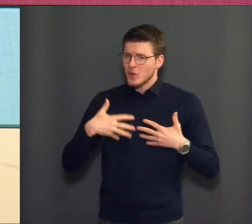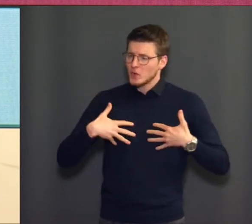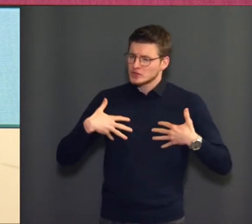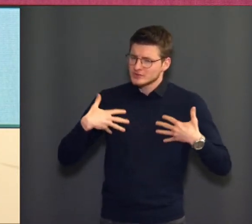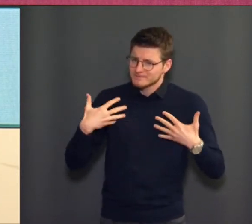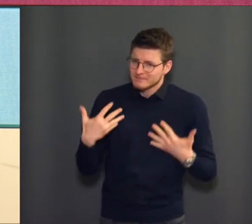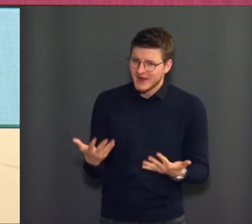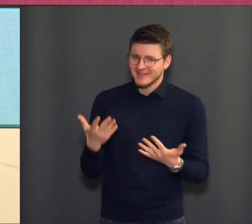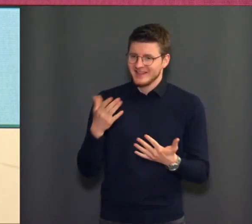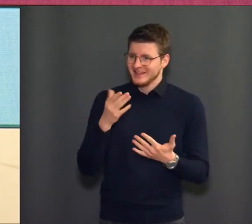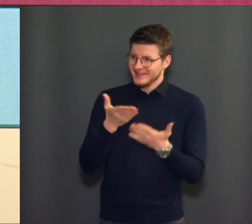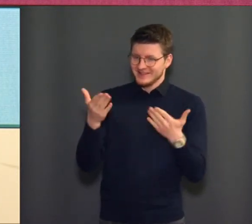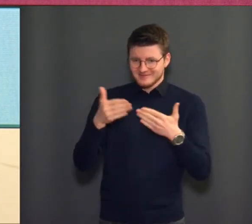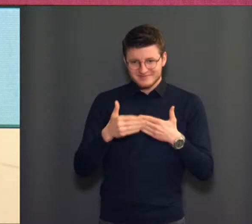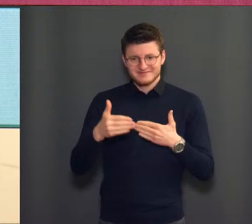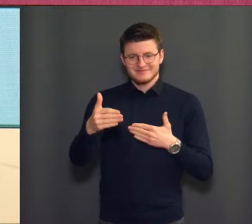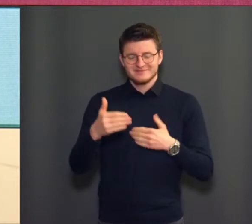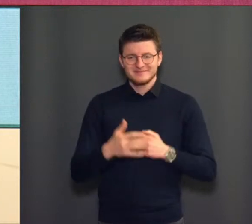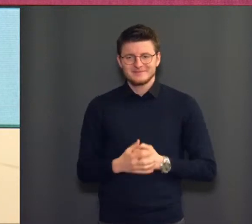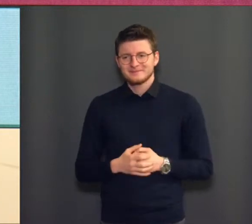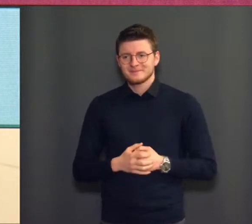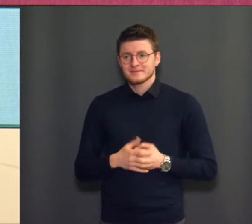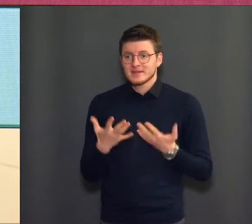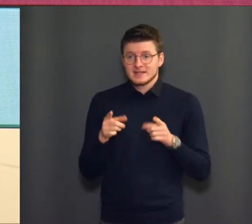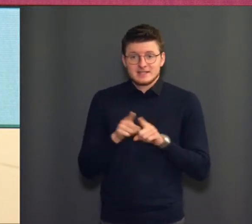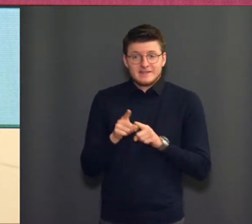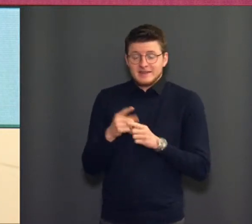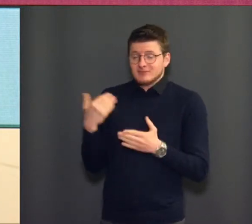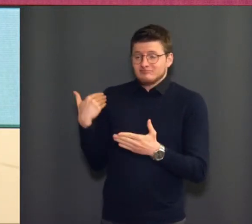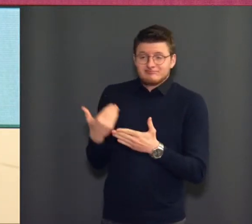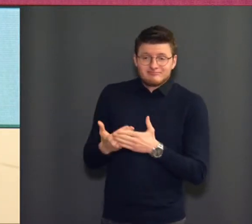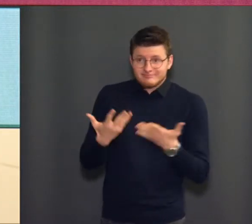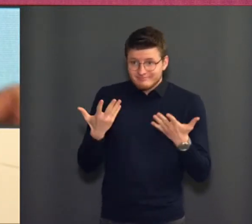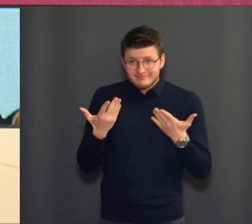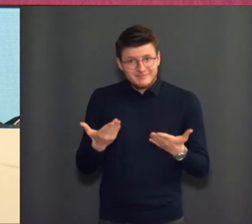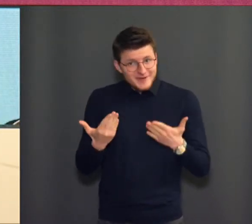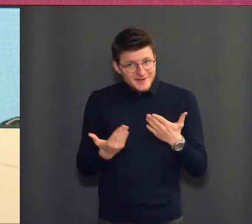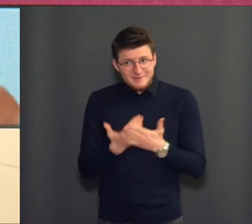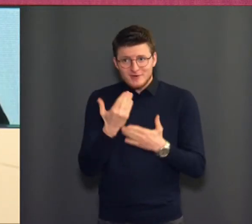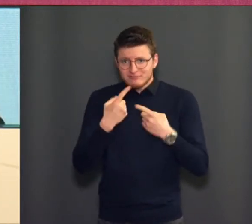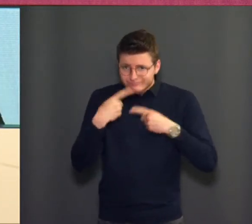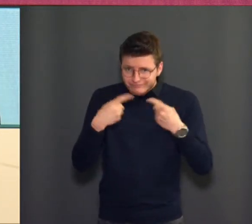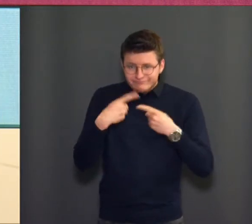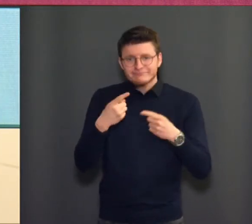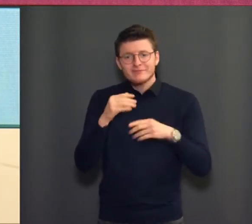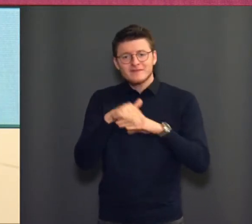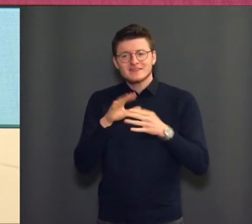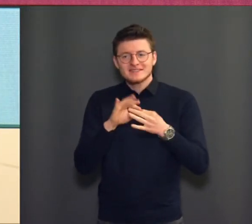ook op vrijdag een stand van zaken van de pandemie. Daarvoor geef ik het woord aan Steven van Gucht.